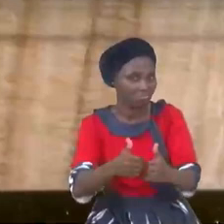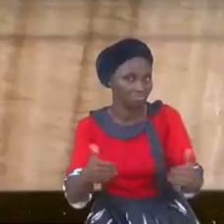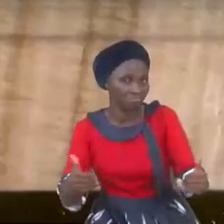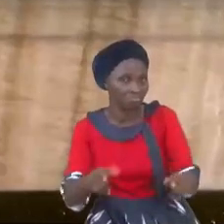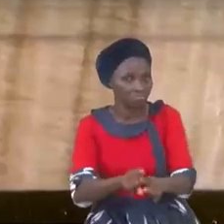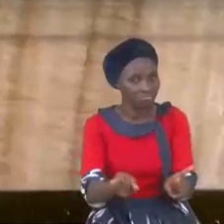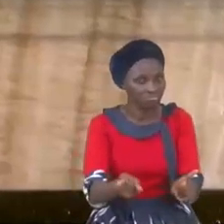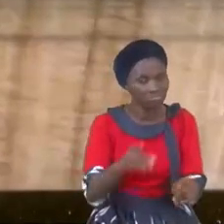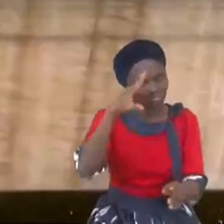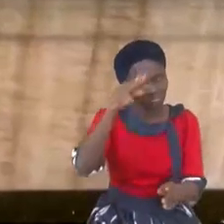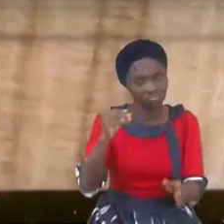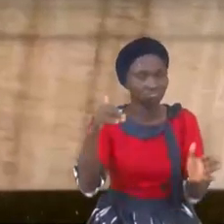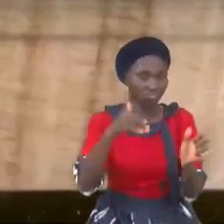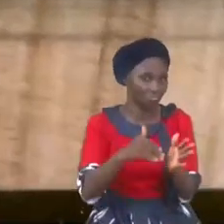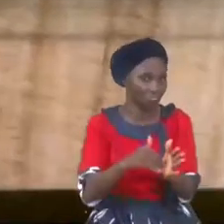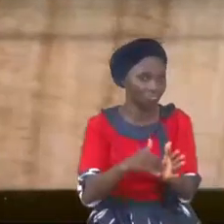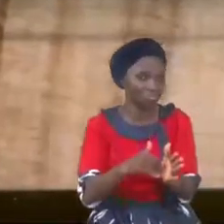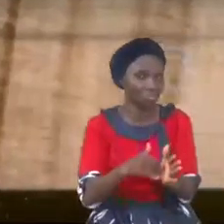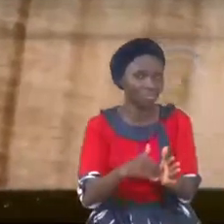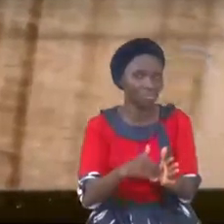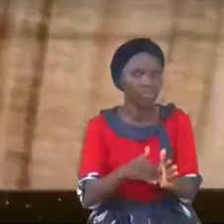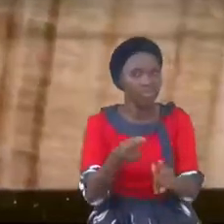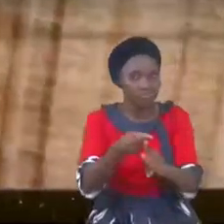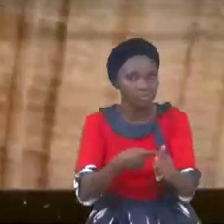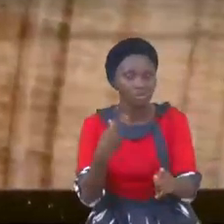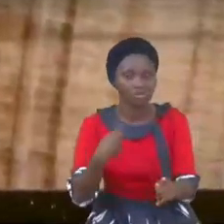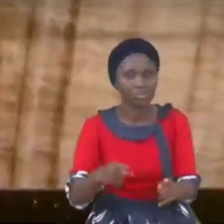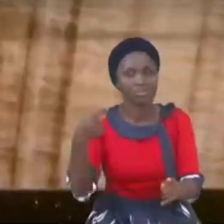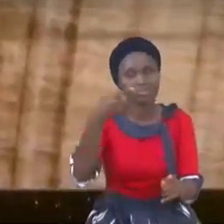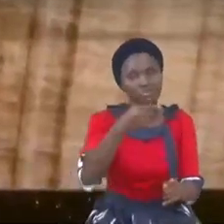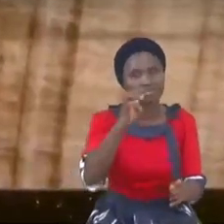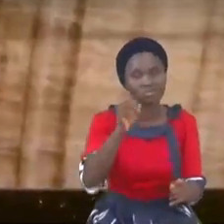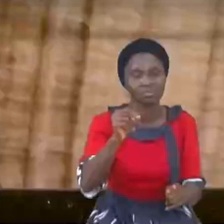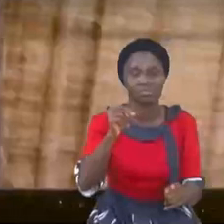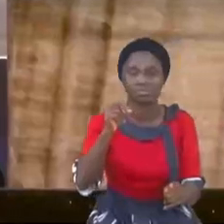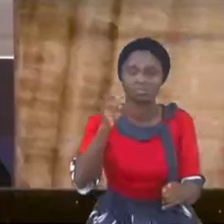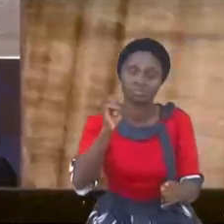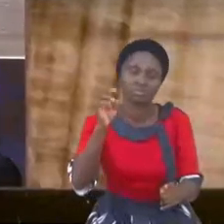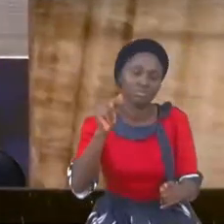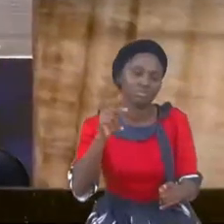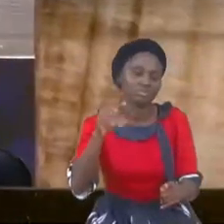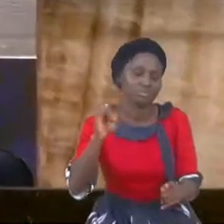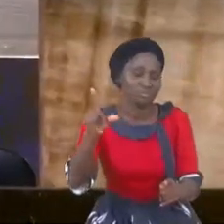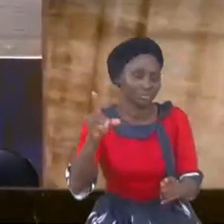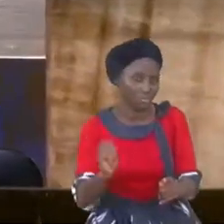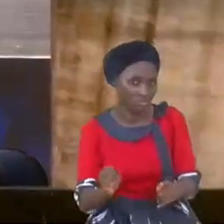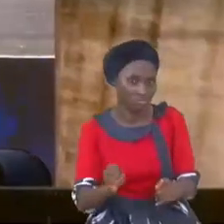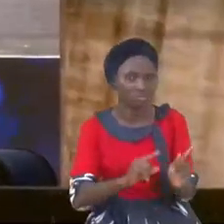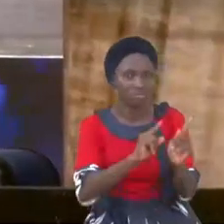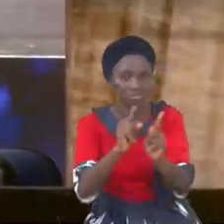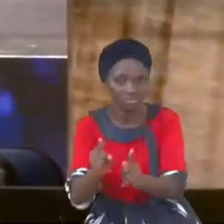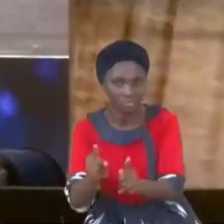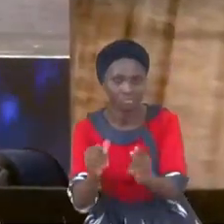pas différencié des païens. Alors, il est allé vers eux, il vivait avec eux, il